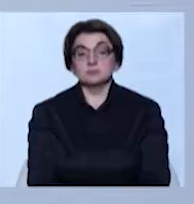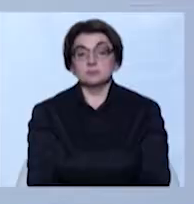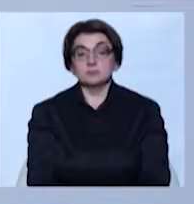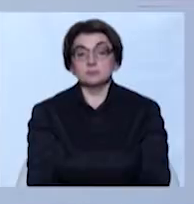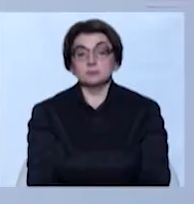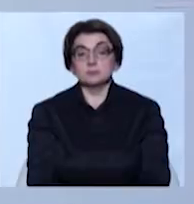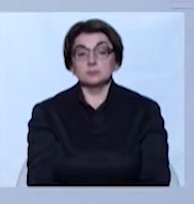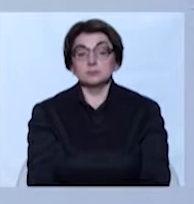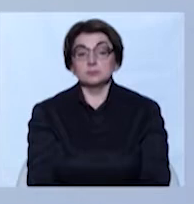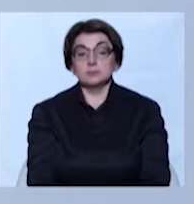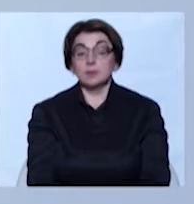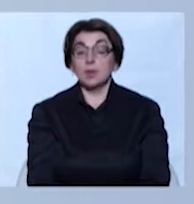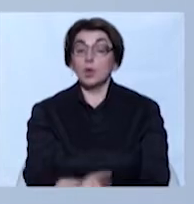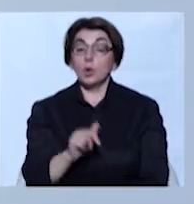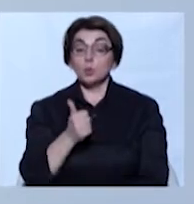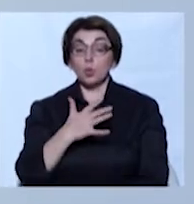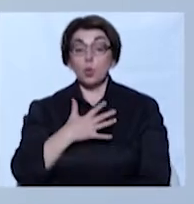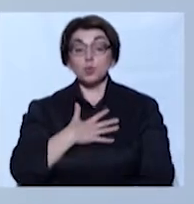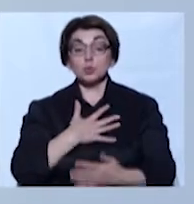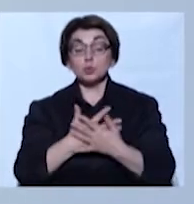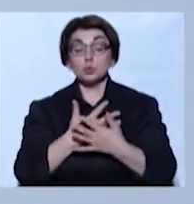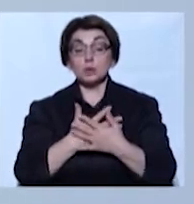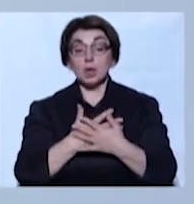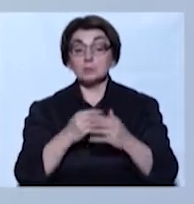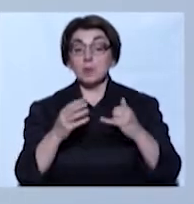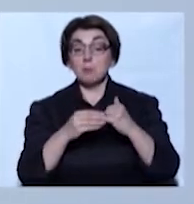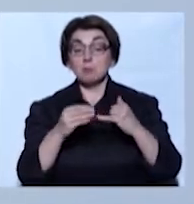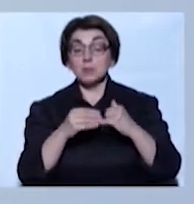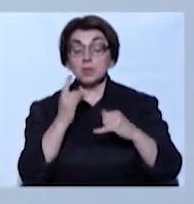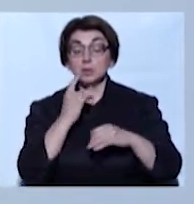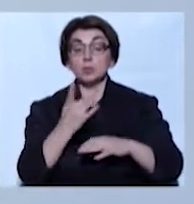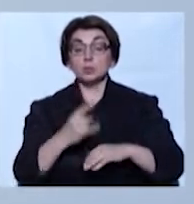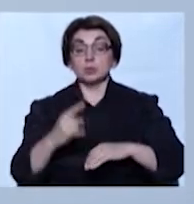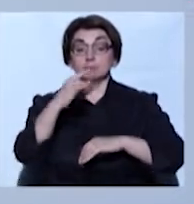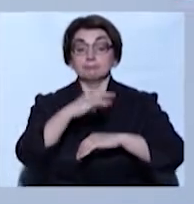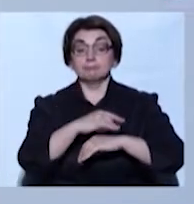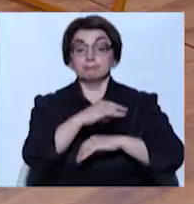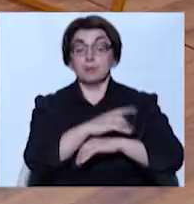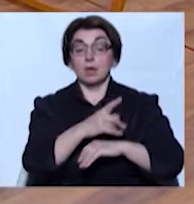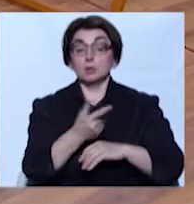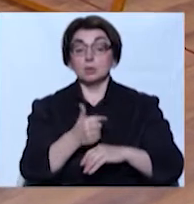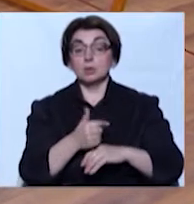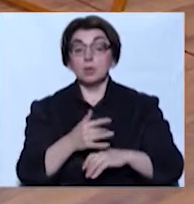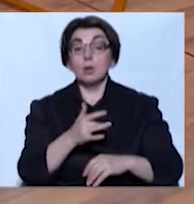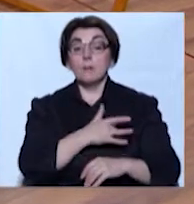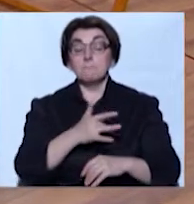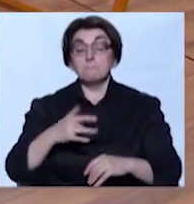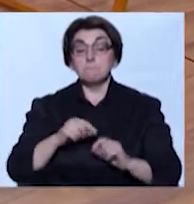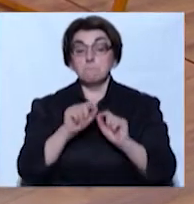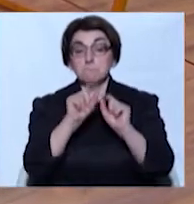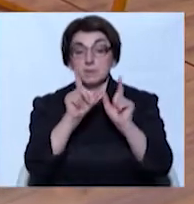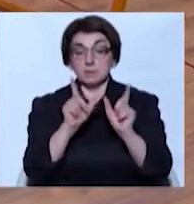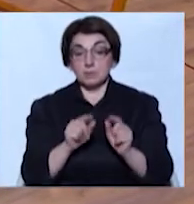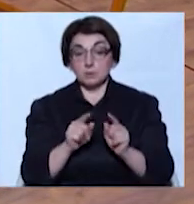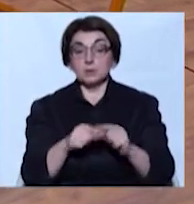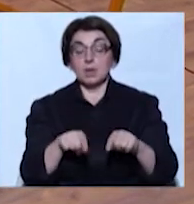ახლა ისიც ვთქვათ, როგორ სუნთქავს ბაყაყი, რით სუნთქავს, ხმელეთზე სუნთქავს, ფილტვებით და კანით. მოდი ფილტვები დავწეროთ